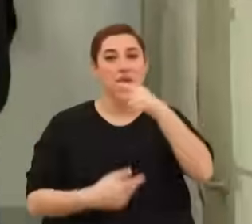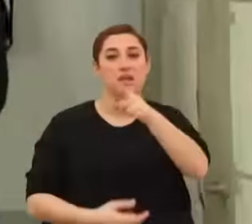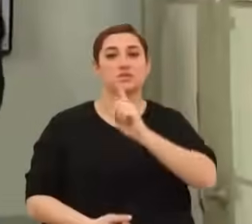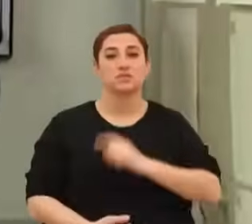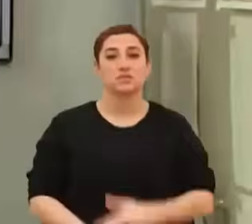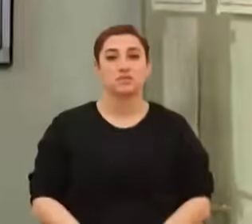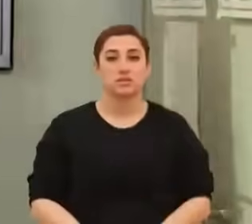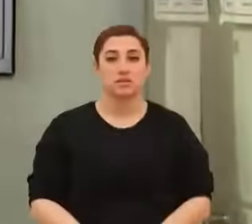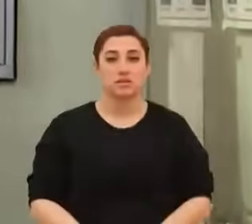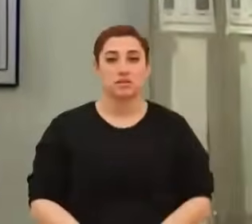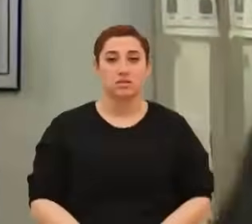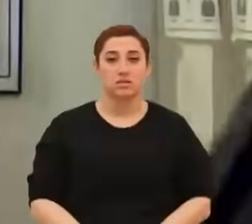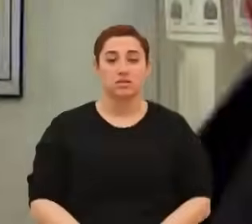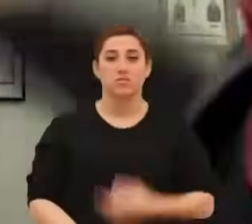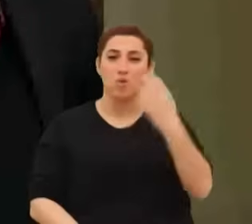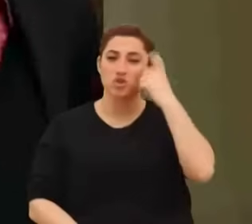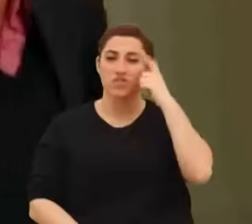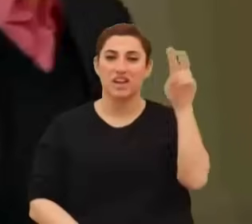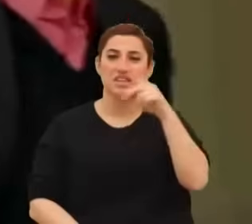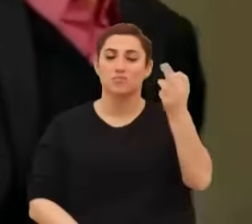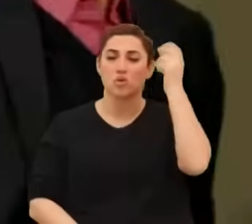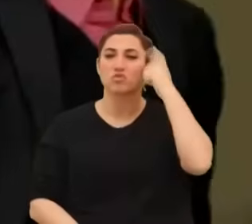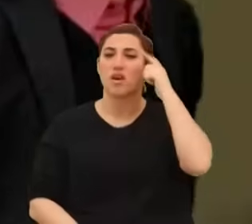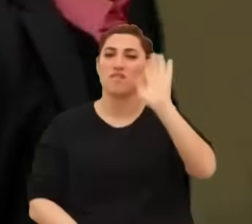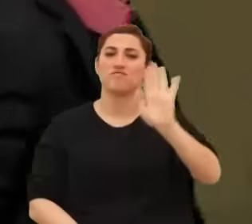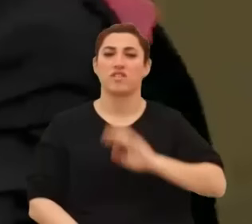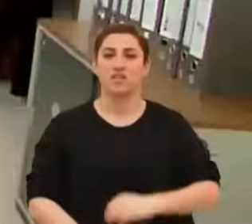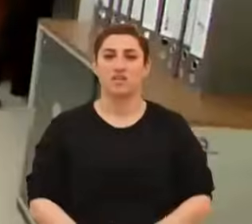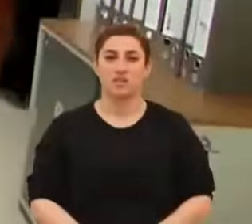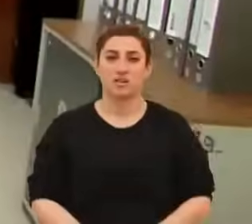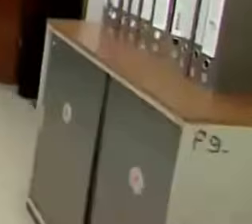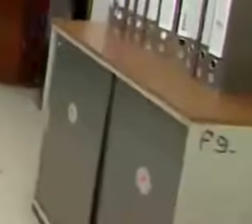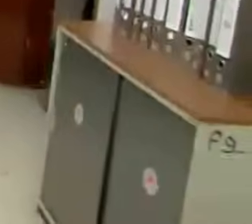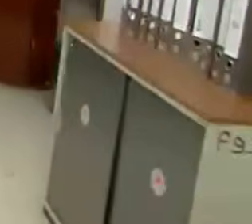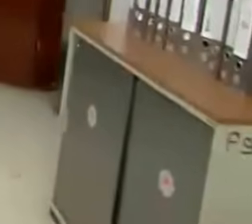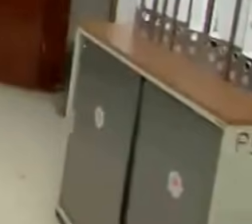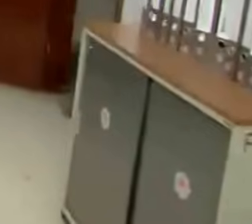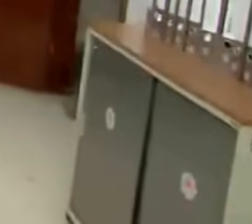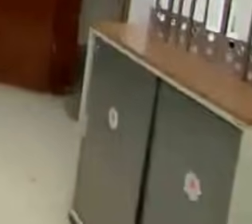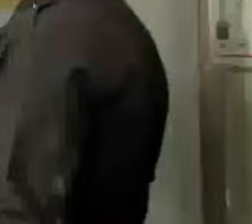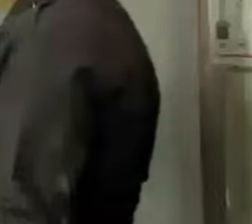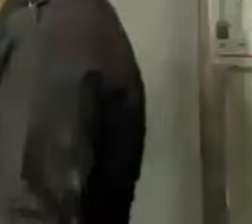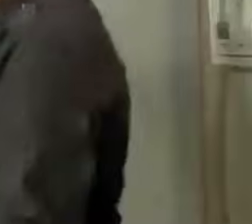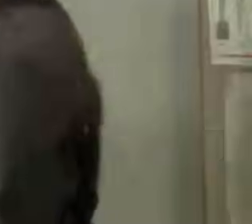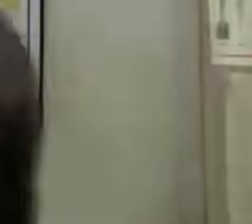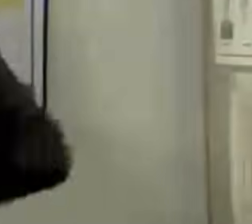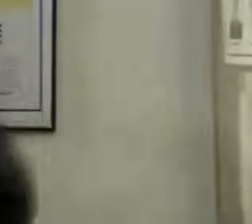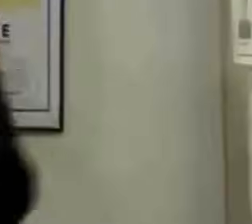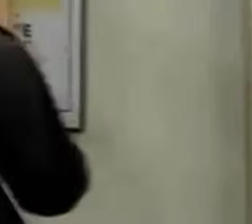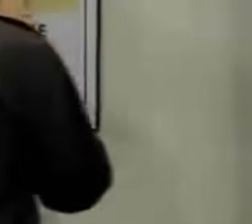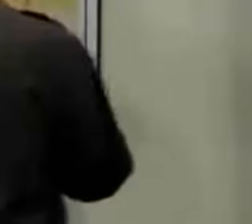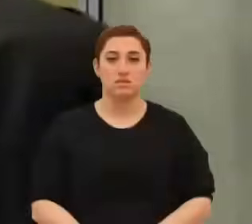Doğuya. Sepet kafalı uçaklar. İkinizin de kafası sepet gibi. Selahattin Yusuf'u kolundan sertçe çekip kendi batı tarafına